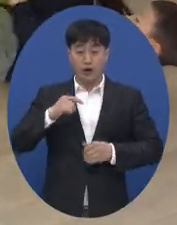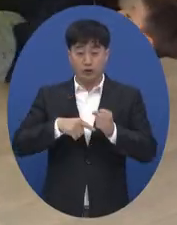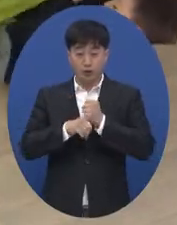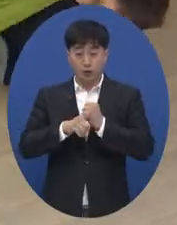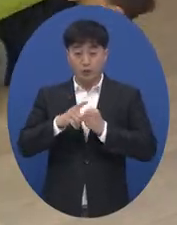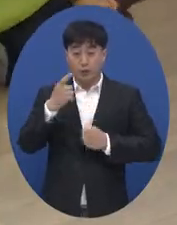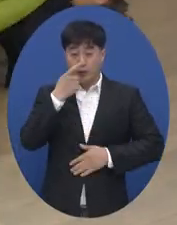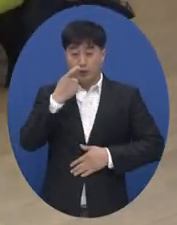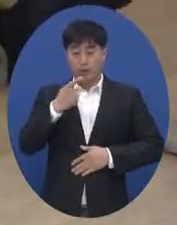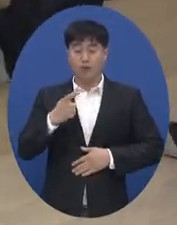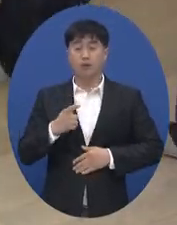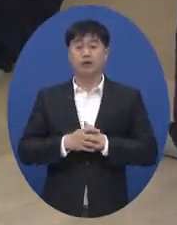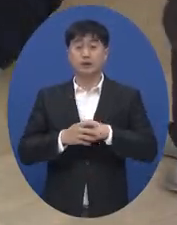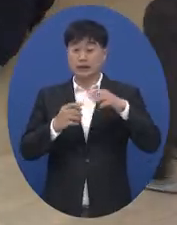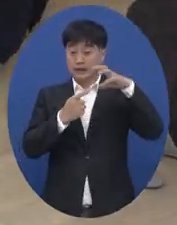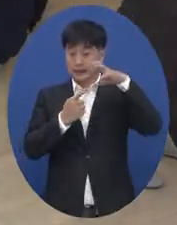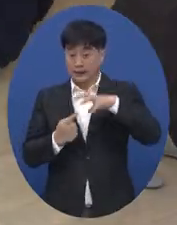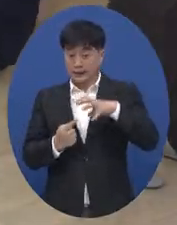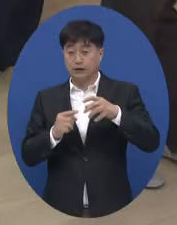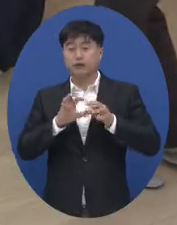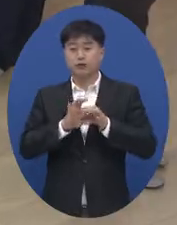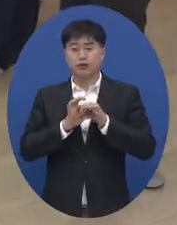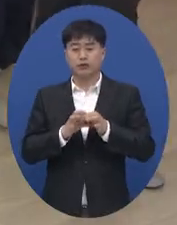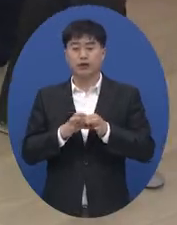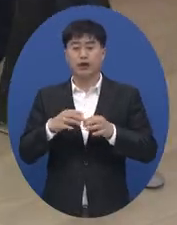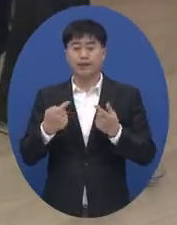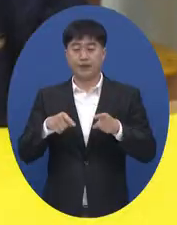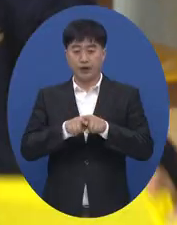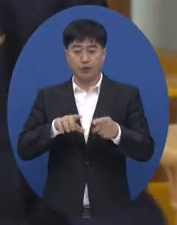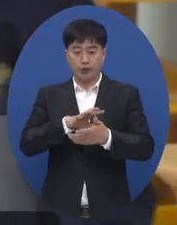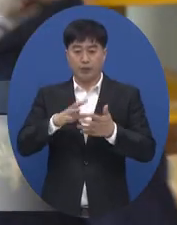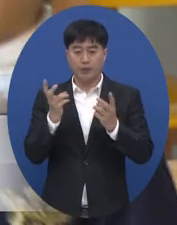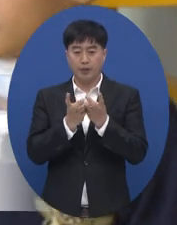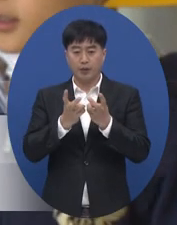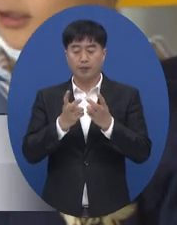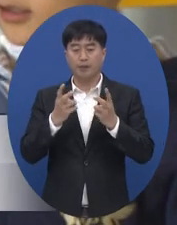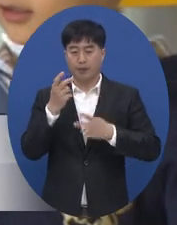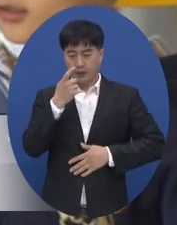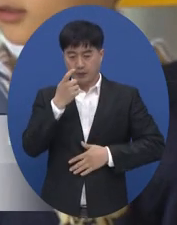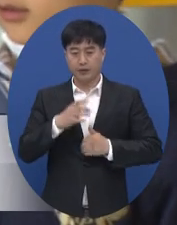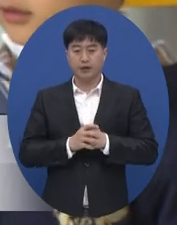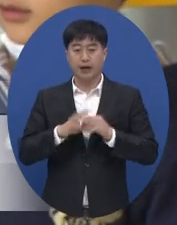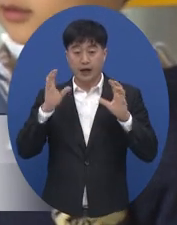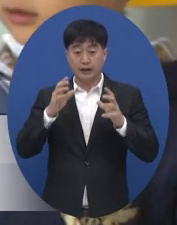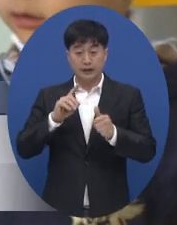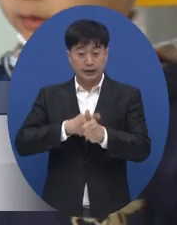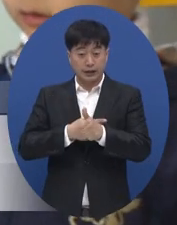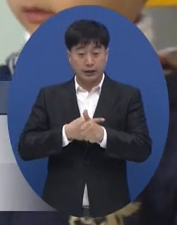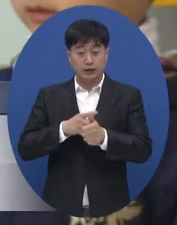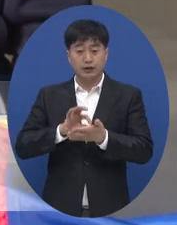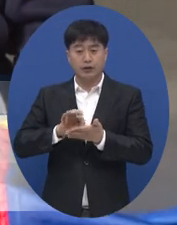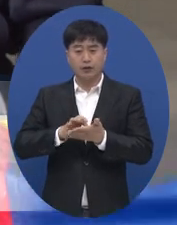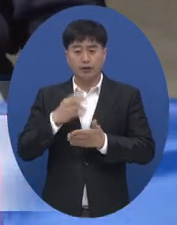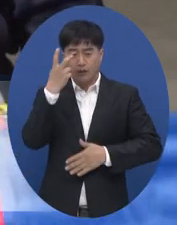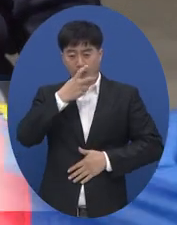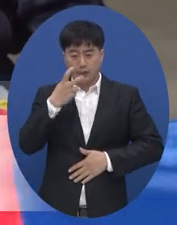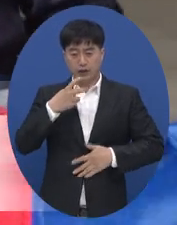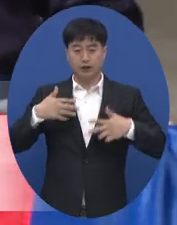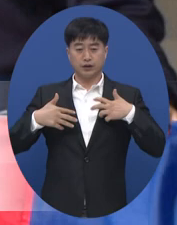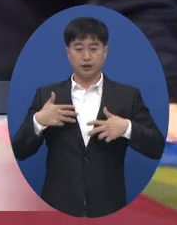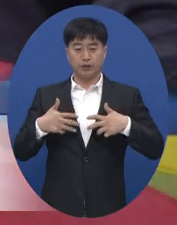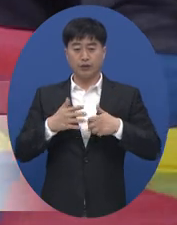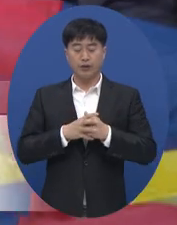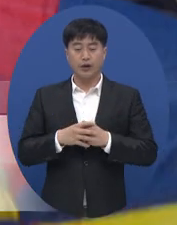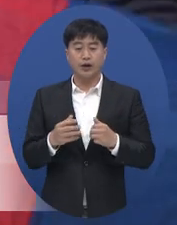낙하산을 이용해 함께 놀면서 협동심을 키우기도 합니다 9 사용 물을 이용해서 탐색 또 해보고 그 즐거 보고